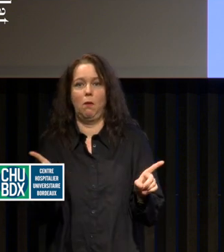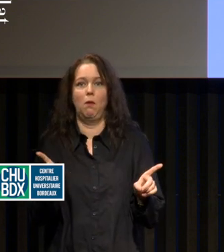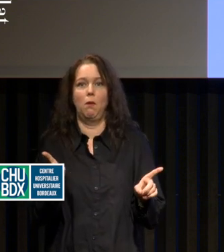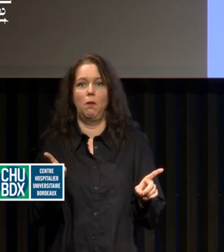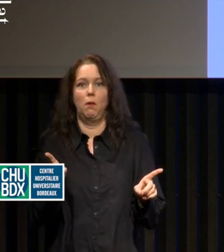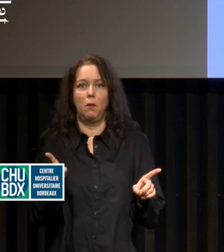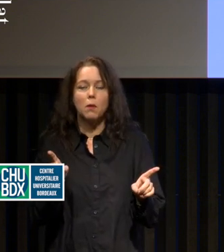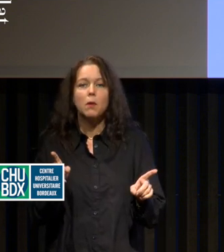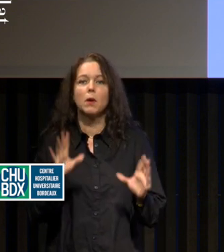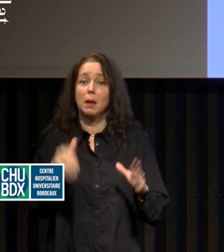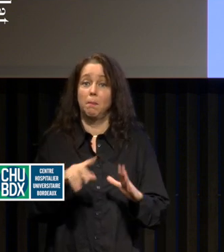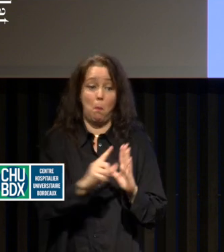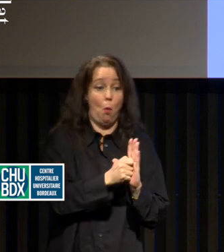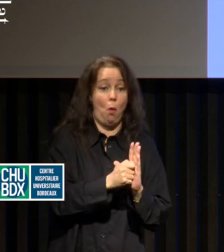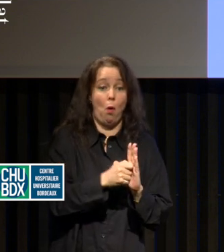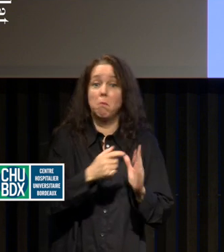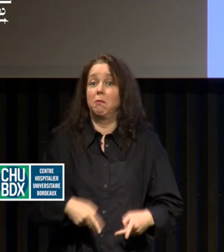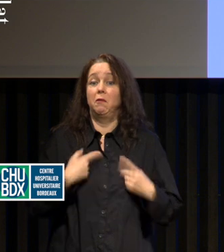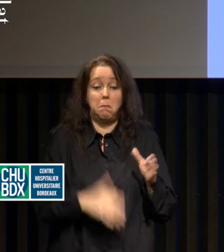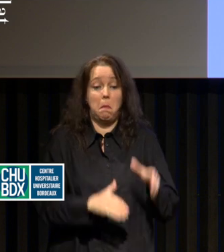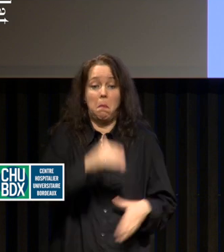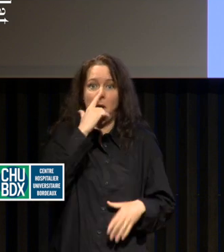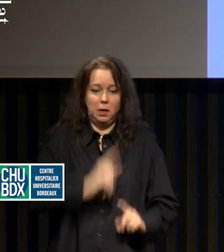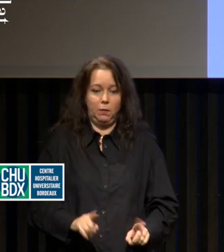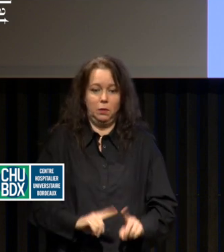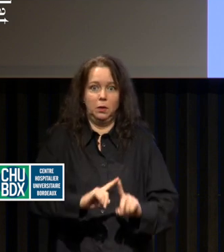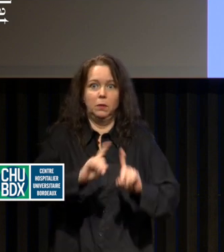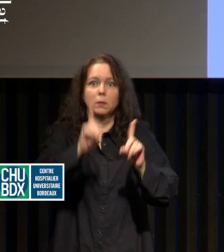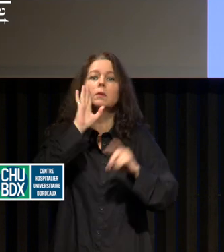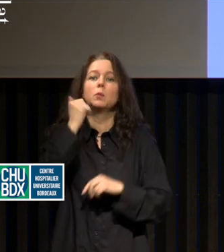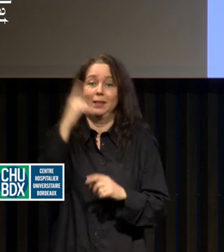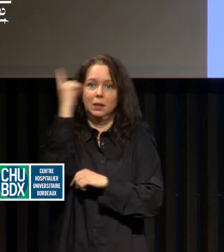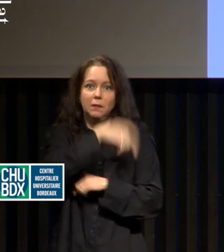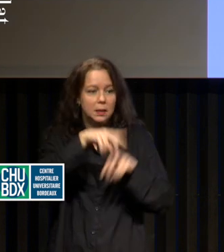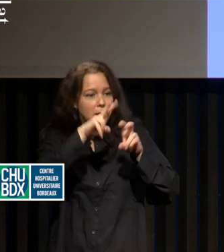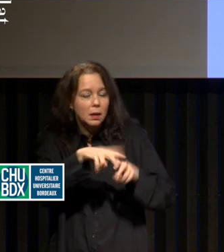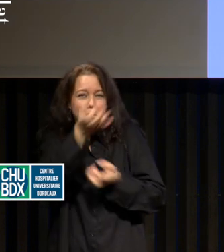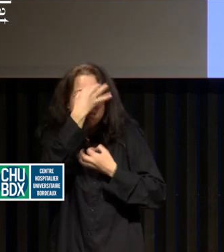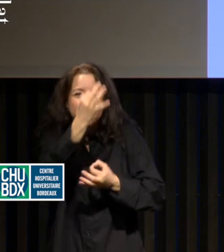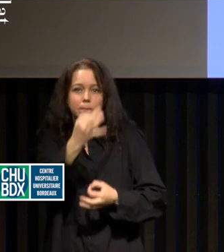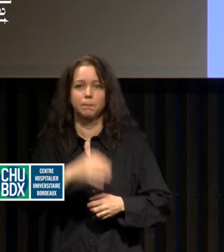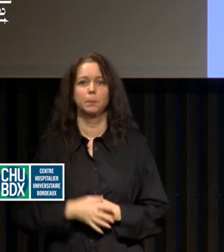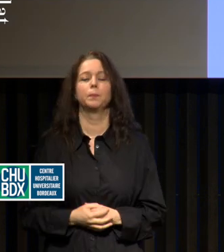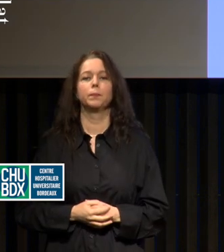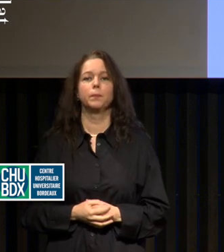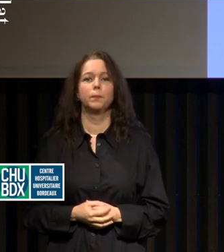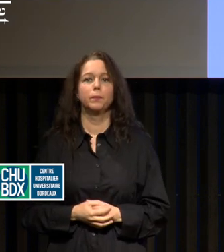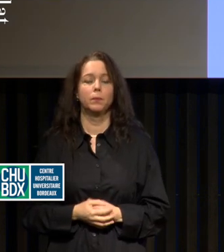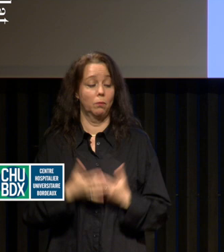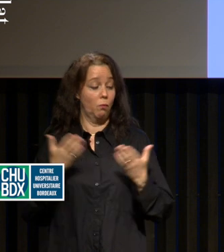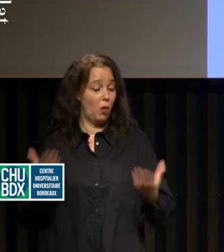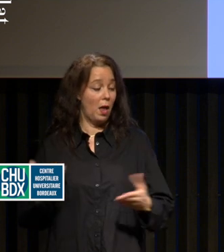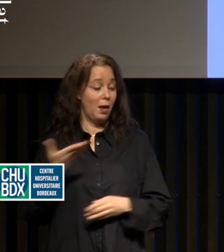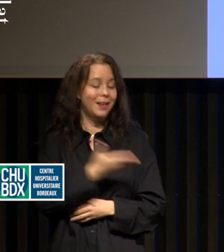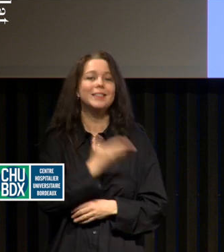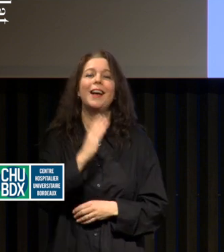différent d'un moment à un autre. Donc c'est là où c'est difficile d'analyser ces éléments-là. Et donc, voilà, c'était la une